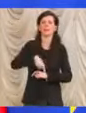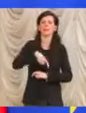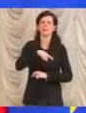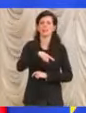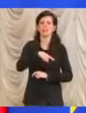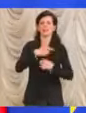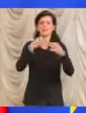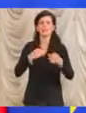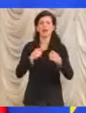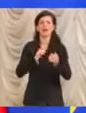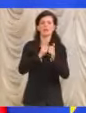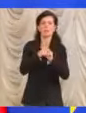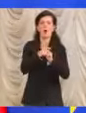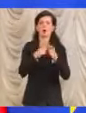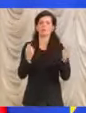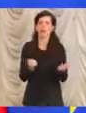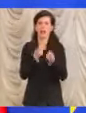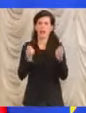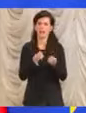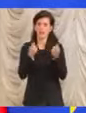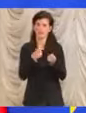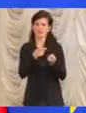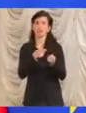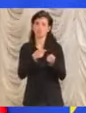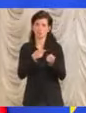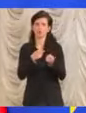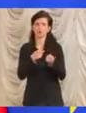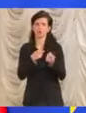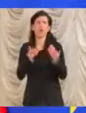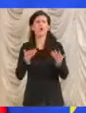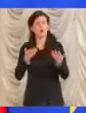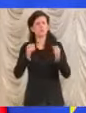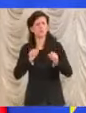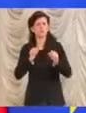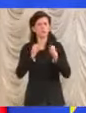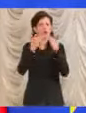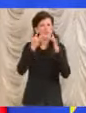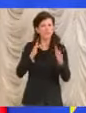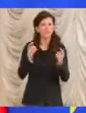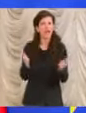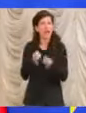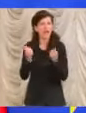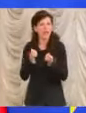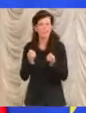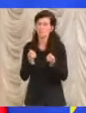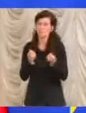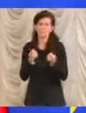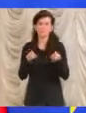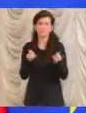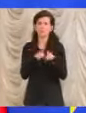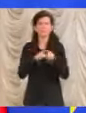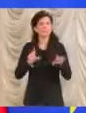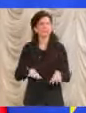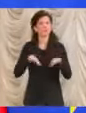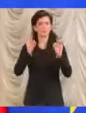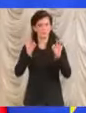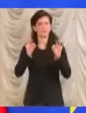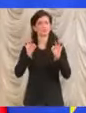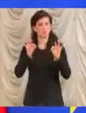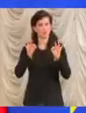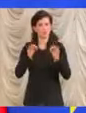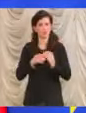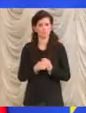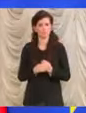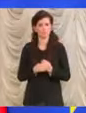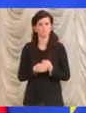prestazione sportiva anche semplicemente nella forma di un allenamento quindi non sono